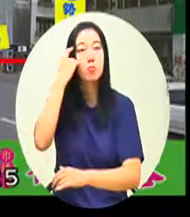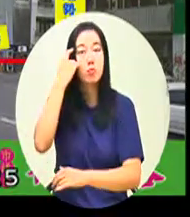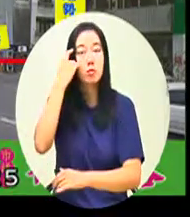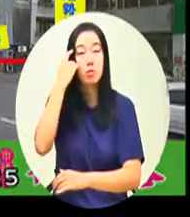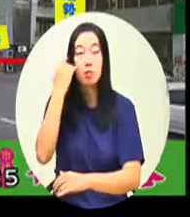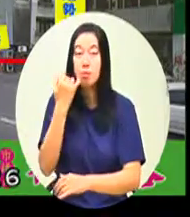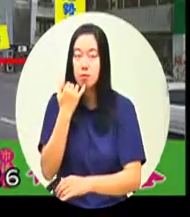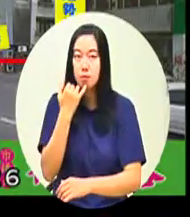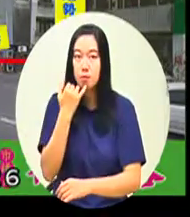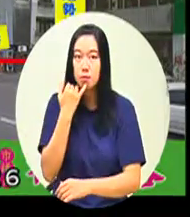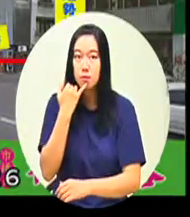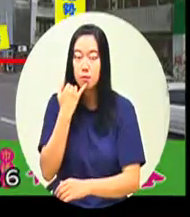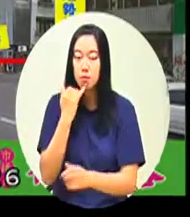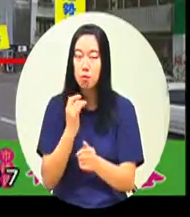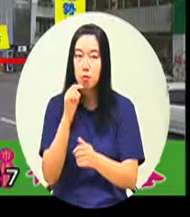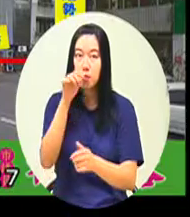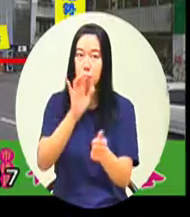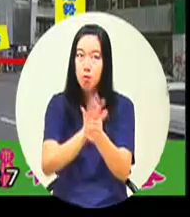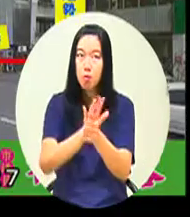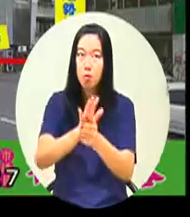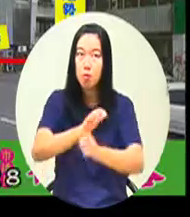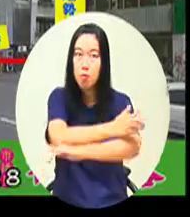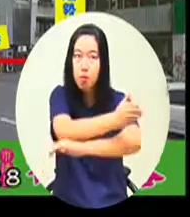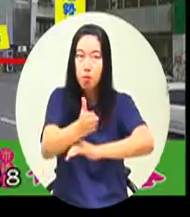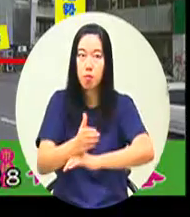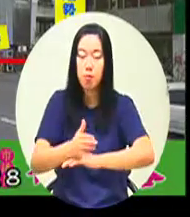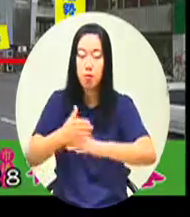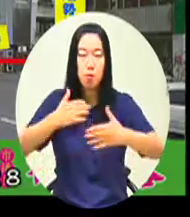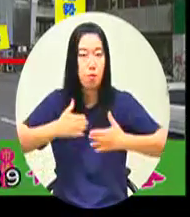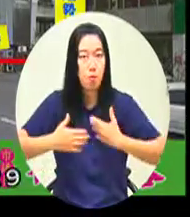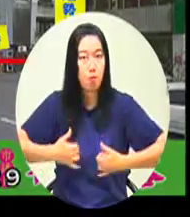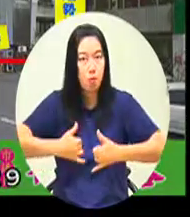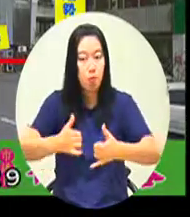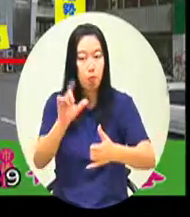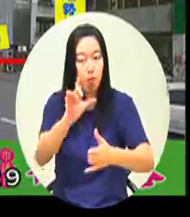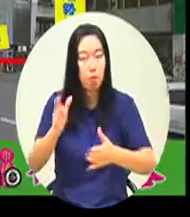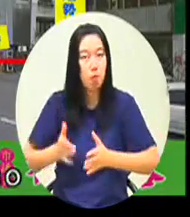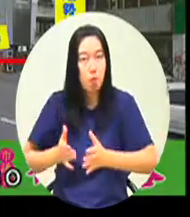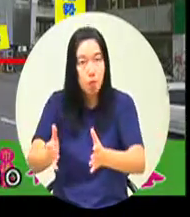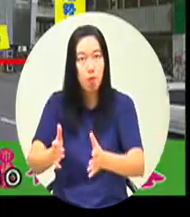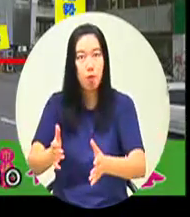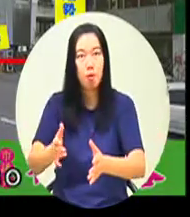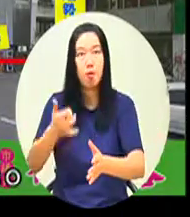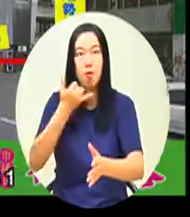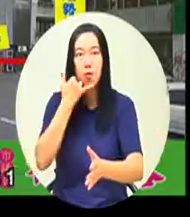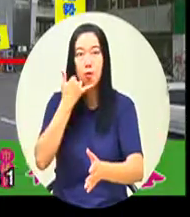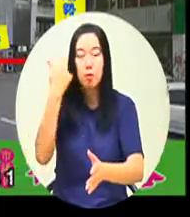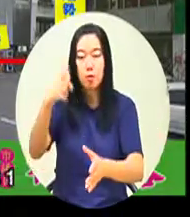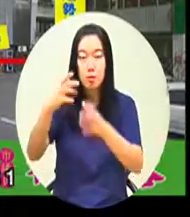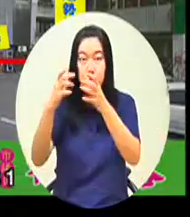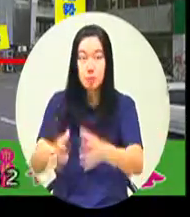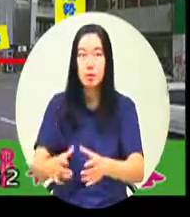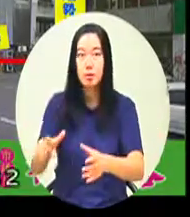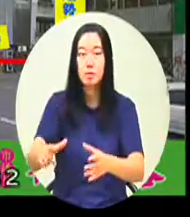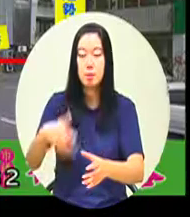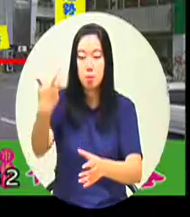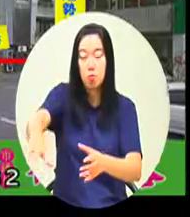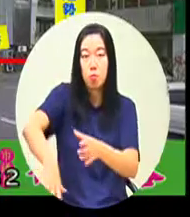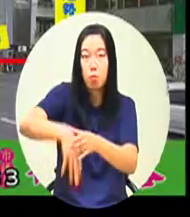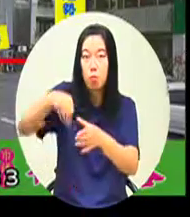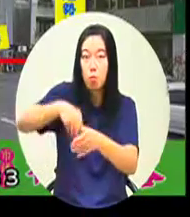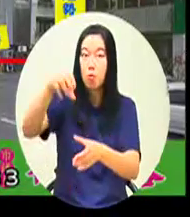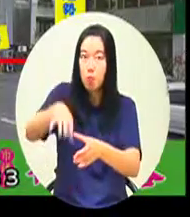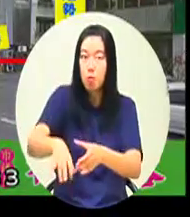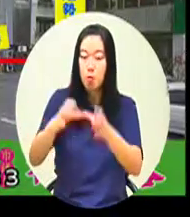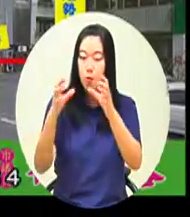当伫咱的振兴路60巷桥头那边可以新建抽水站啊？这是本